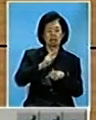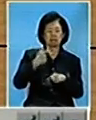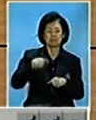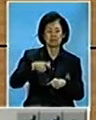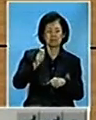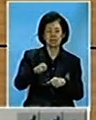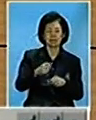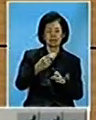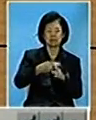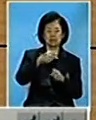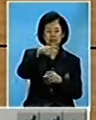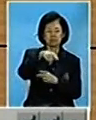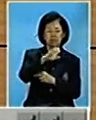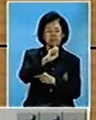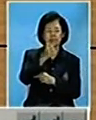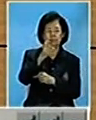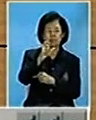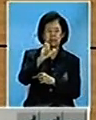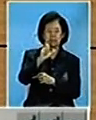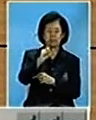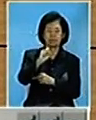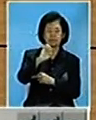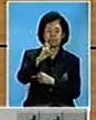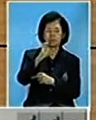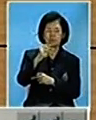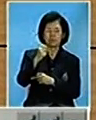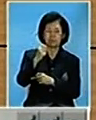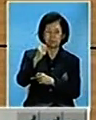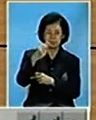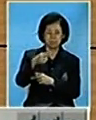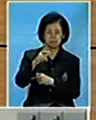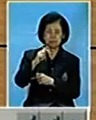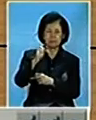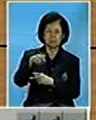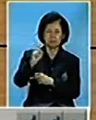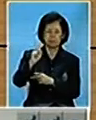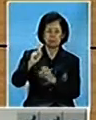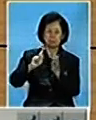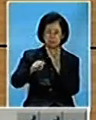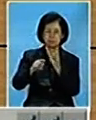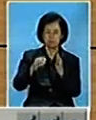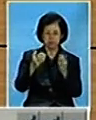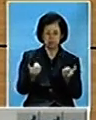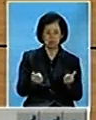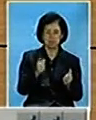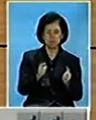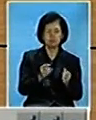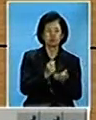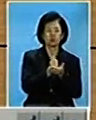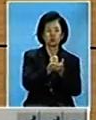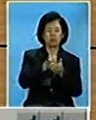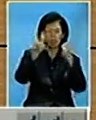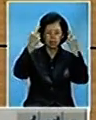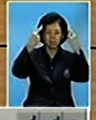พิสิทธิ์ศักดานรงค์ปัจจุบันเป็นผู้ช่วยรัฐมนตรีในรัฐบาลยิ่งลักษณ์ท่านประธาน